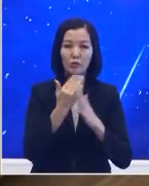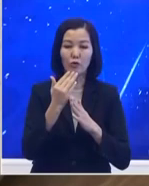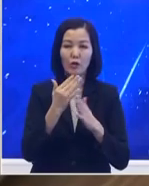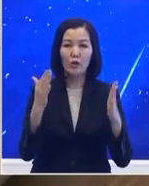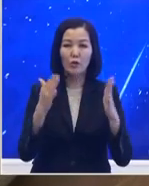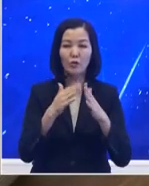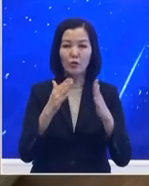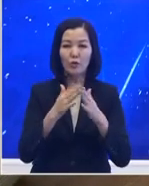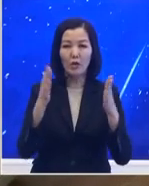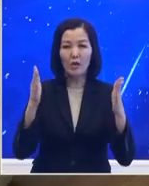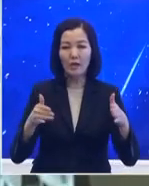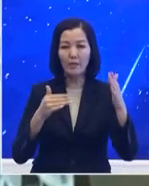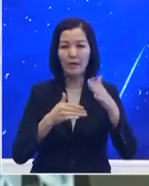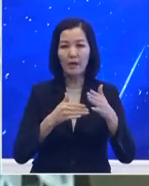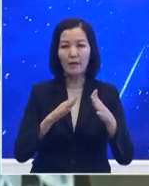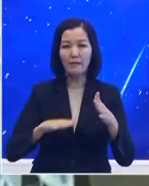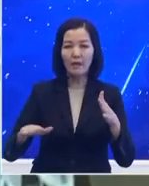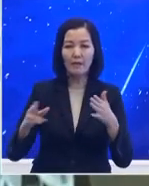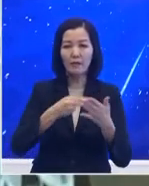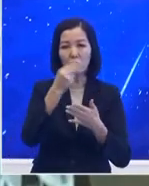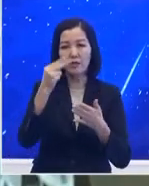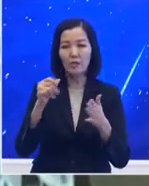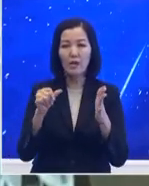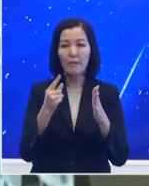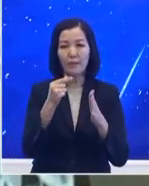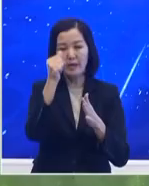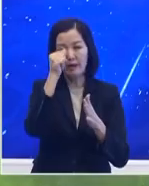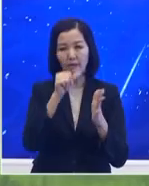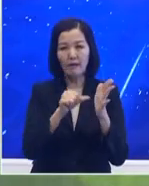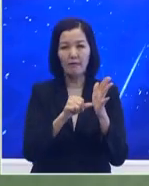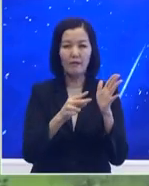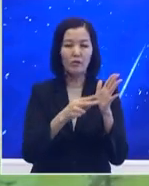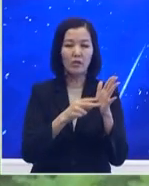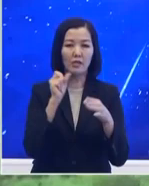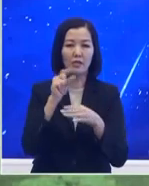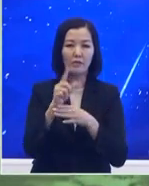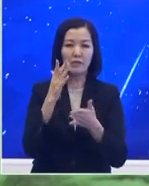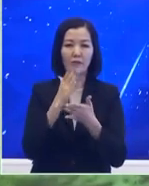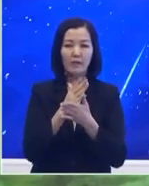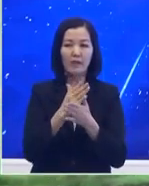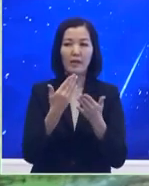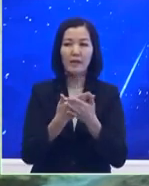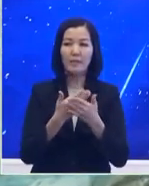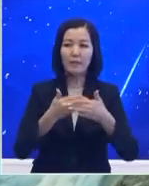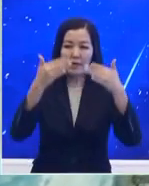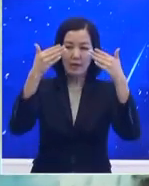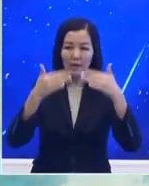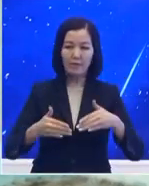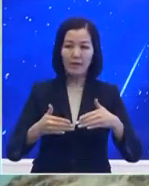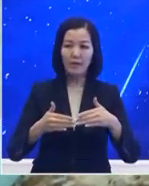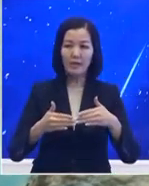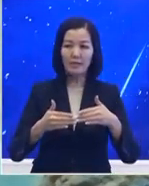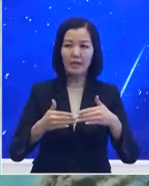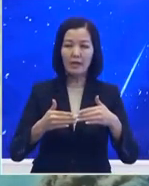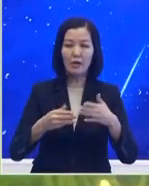қабырғасын алаңдардағы жазуға айына 7-8 тапсырыс қабылдап отыр. Мына қабырғалардағы туынды Серіктің кезекті